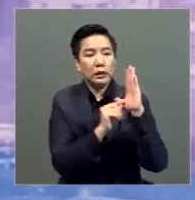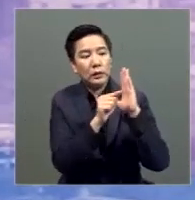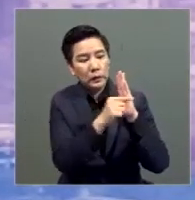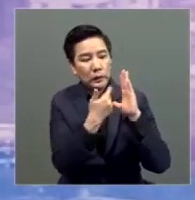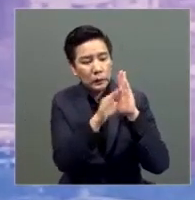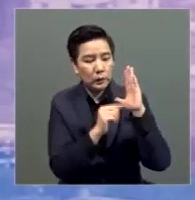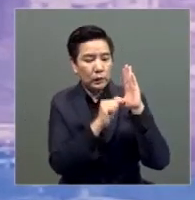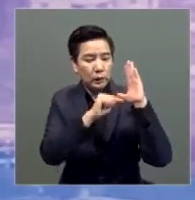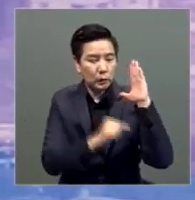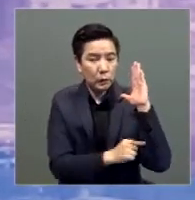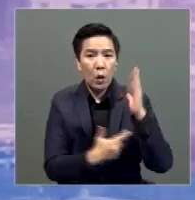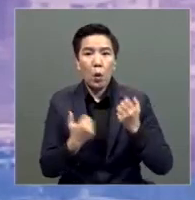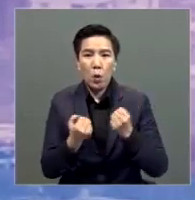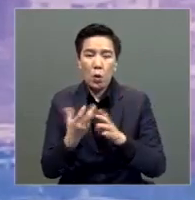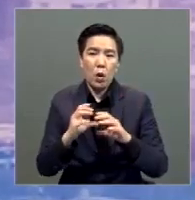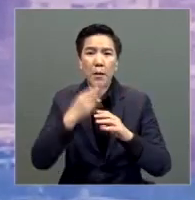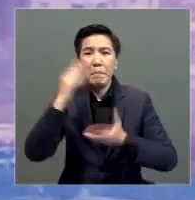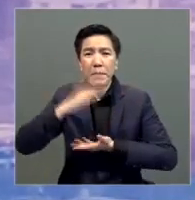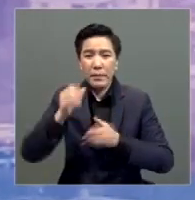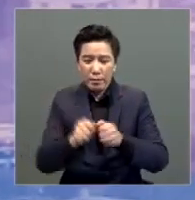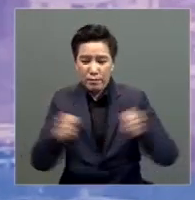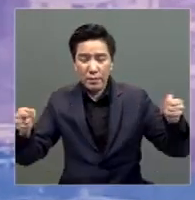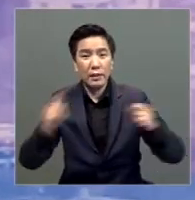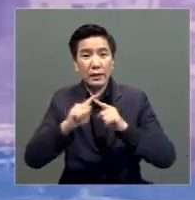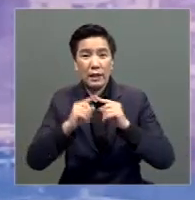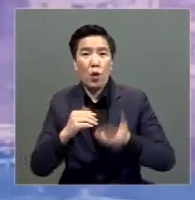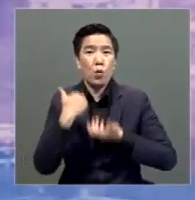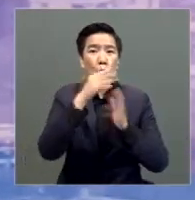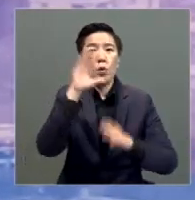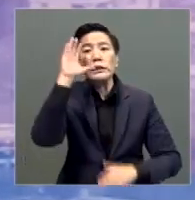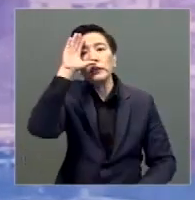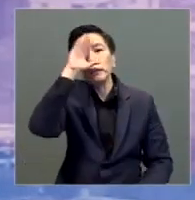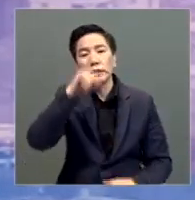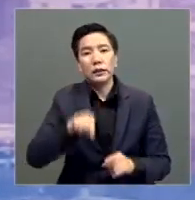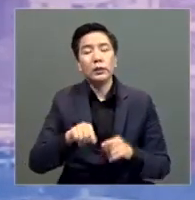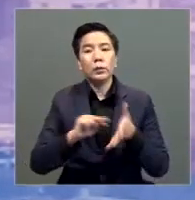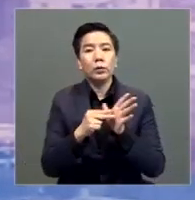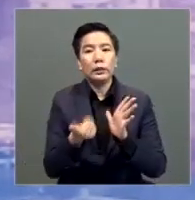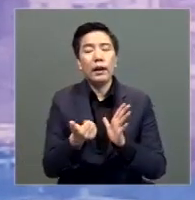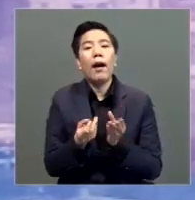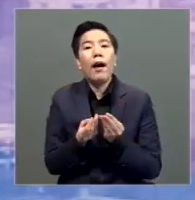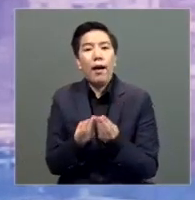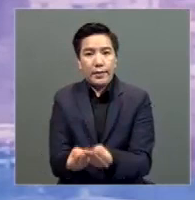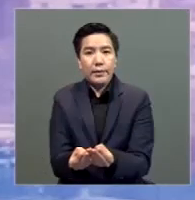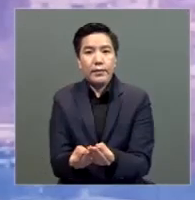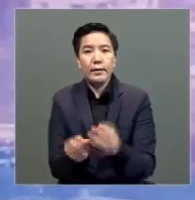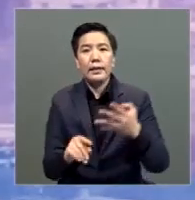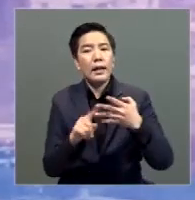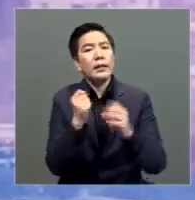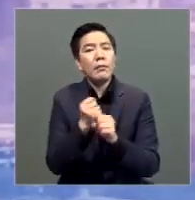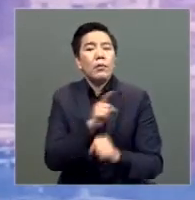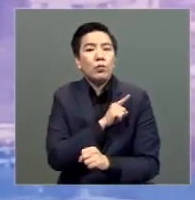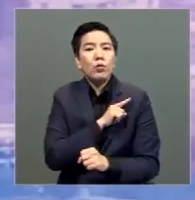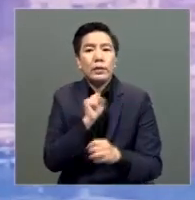านขึ้นรถส่งกันไปในเวลากลางคืนอย่างนี้ก็อนุญาตให้ทำหน้า